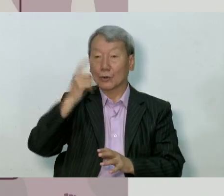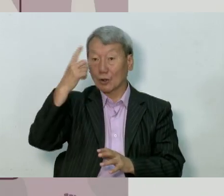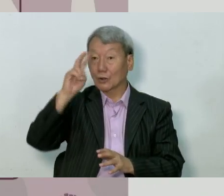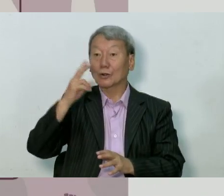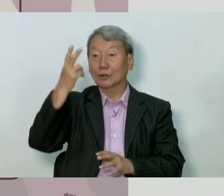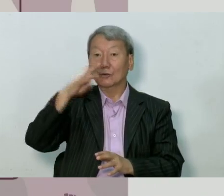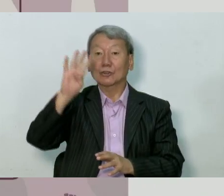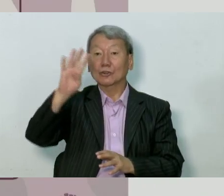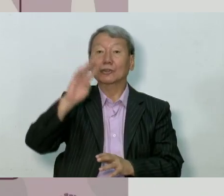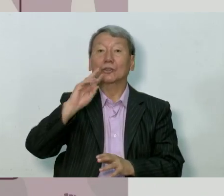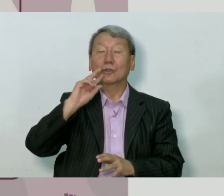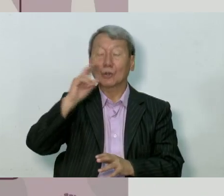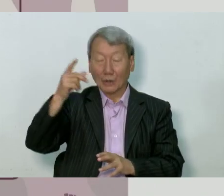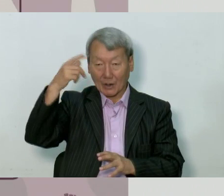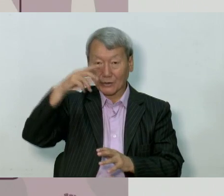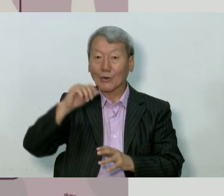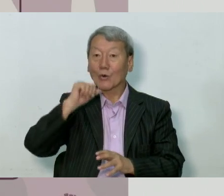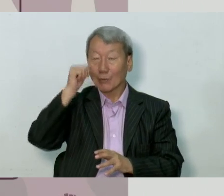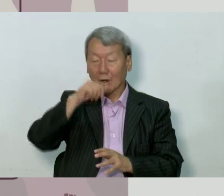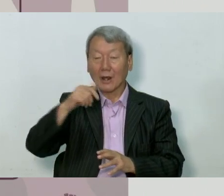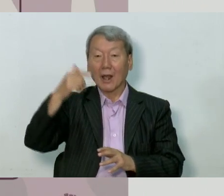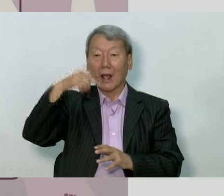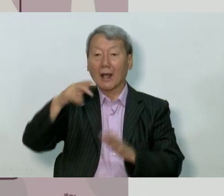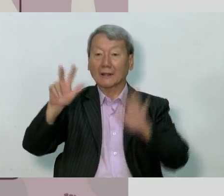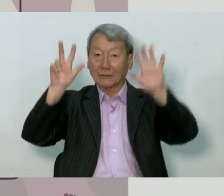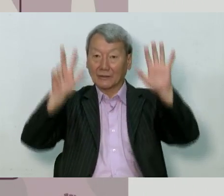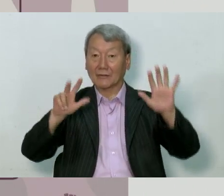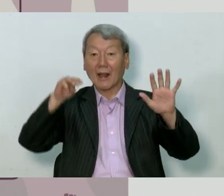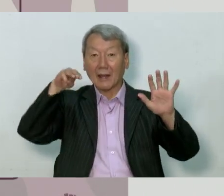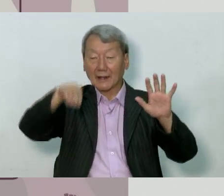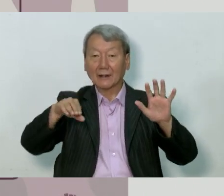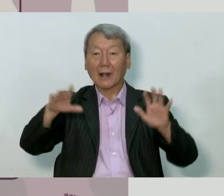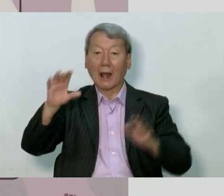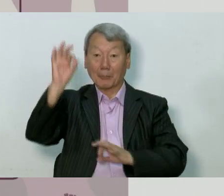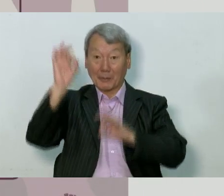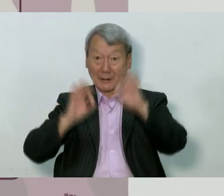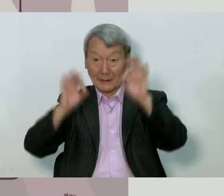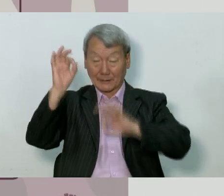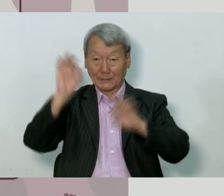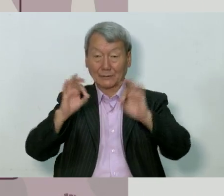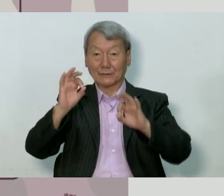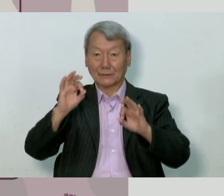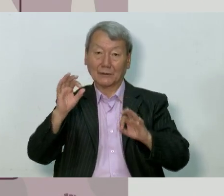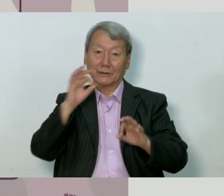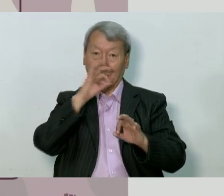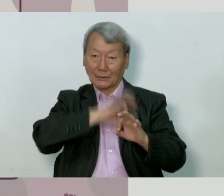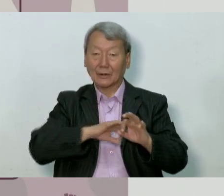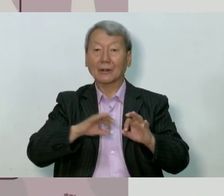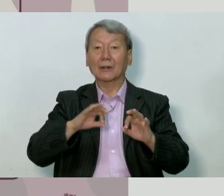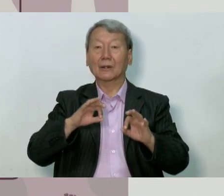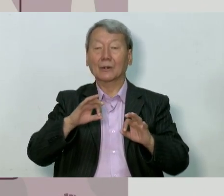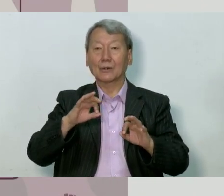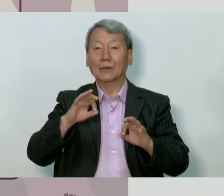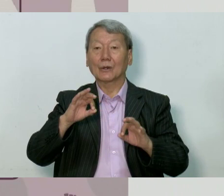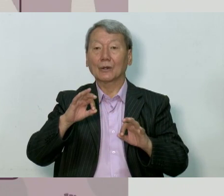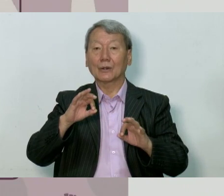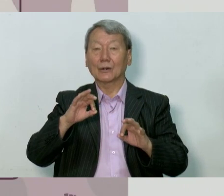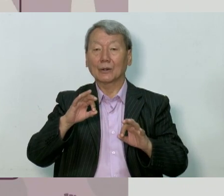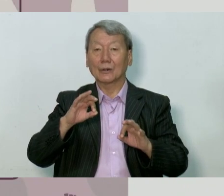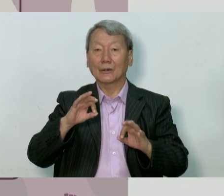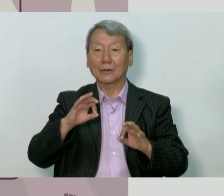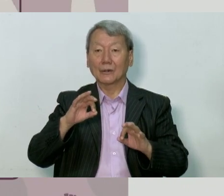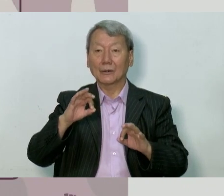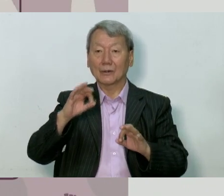ичинде 8 жылдык жеңилдетилген мөөнөт каралган, ал эми пайыздык чейин жеңилдетилген